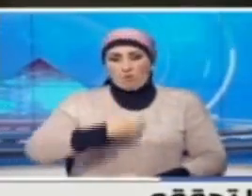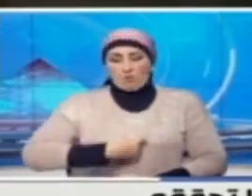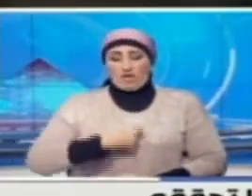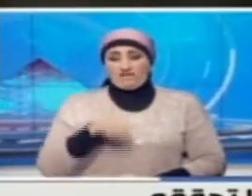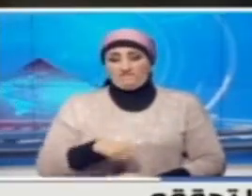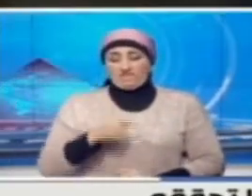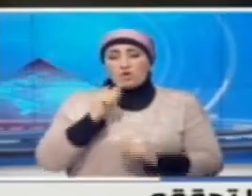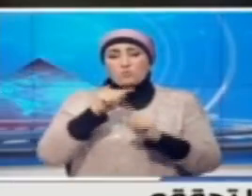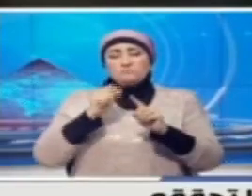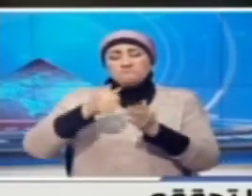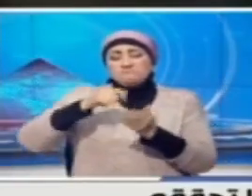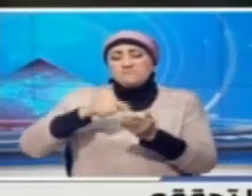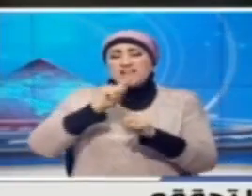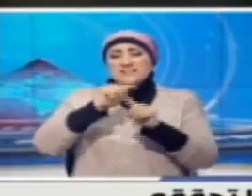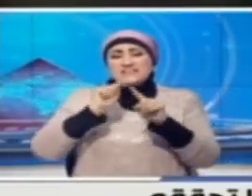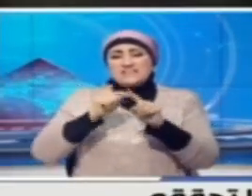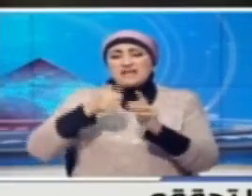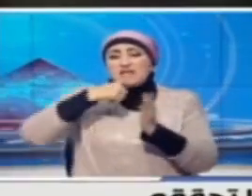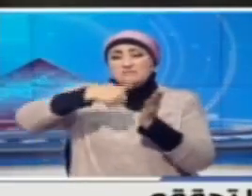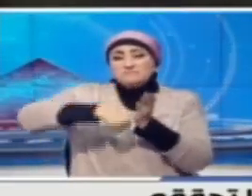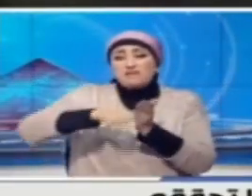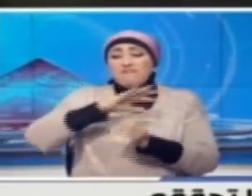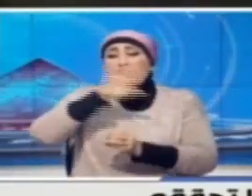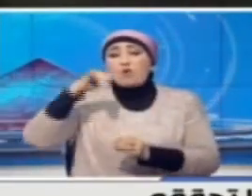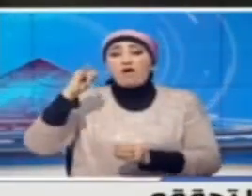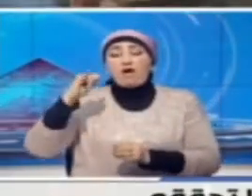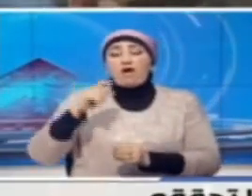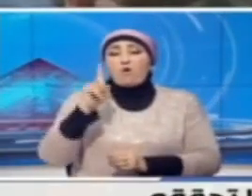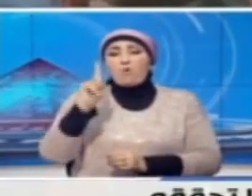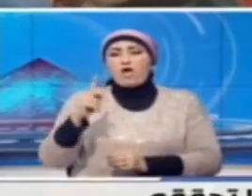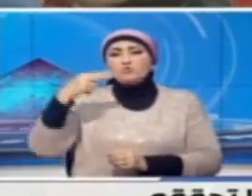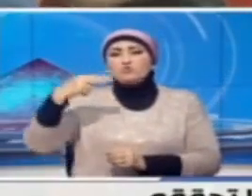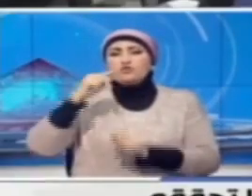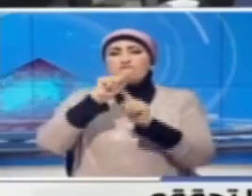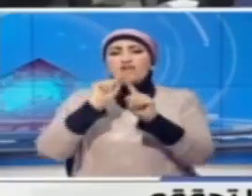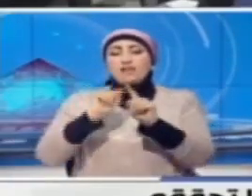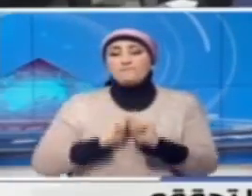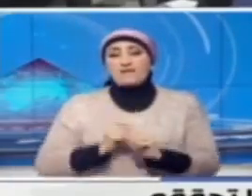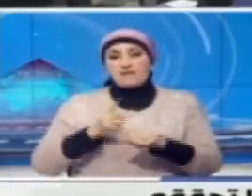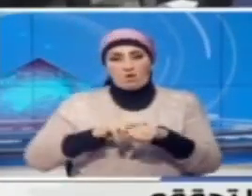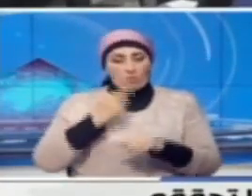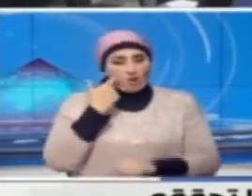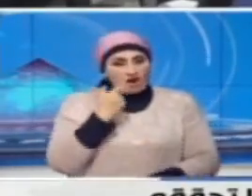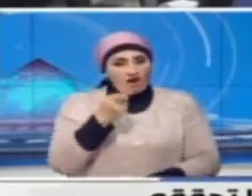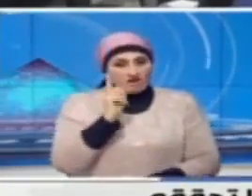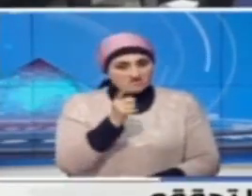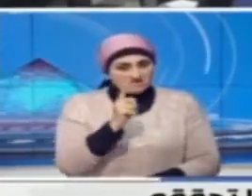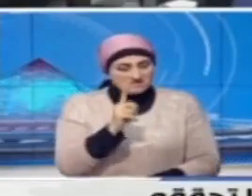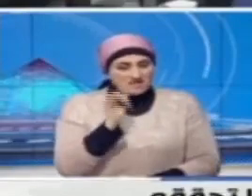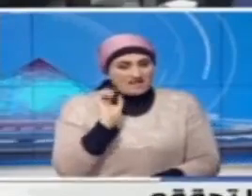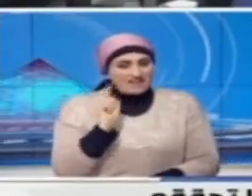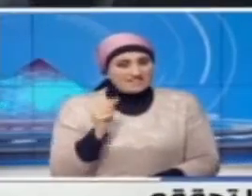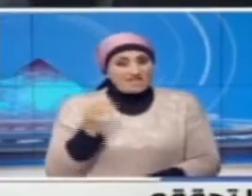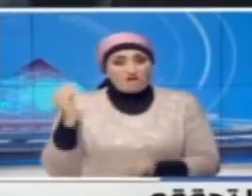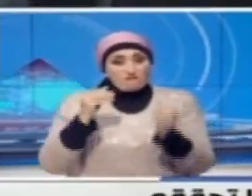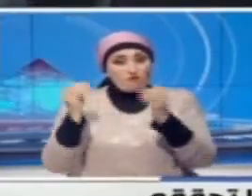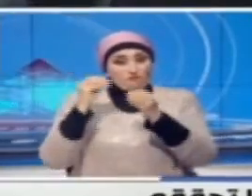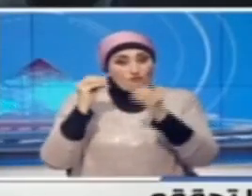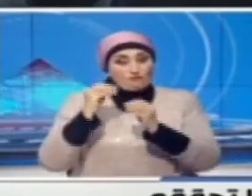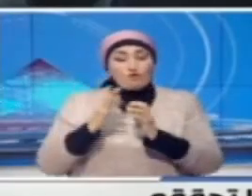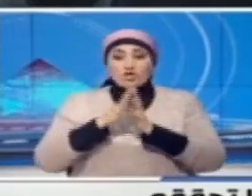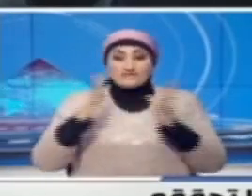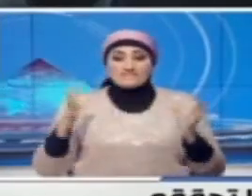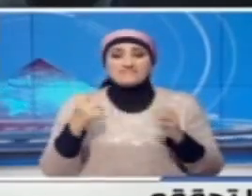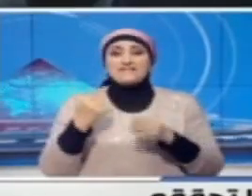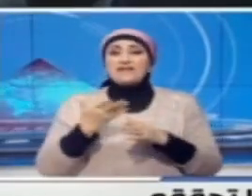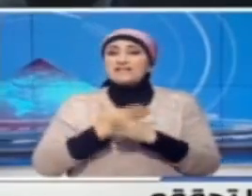نسبة الأمية في العالم العربي ما يقرب من 21%، وحذر المشاركون من أنها قد تزداد مستقبلا